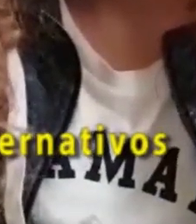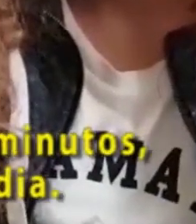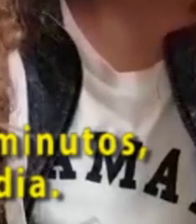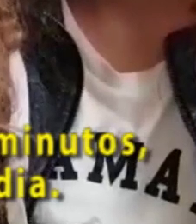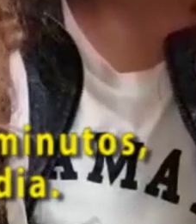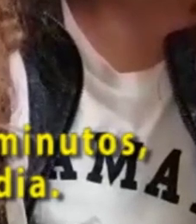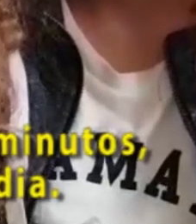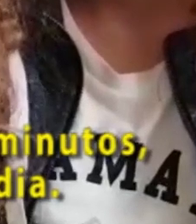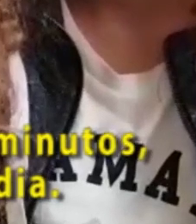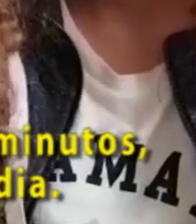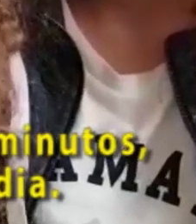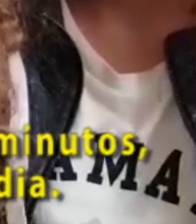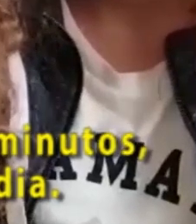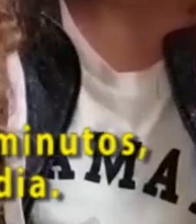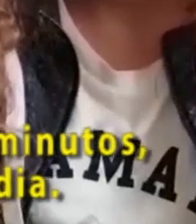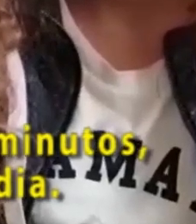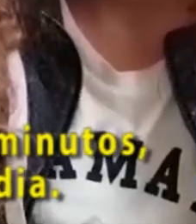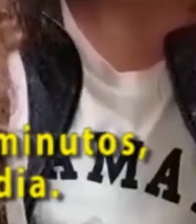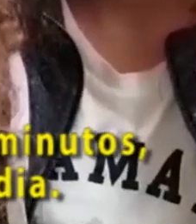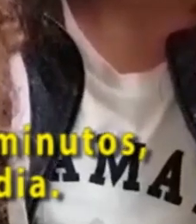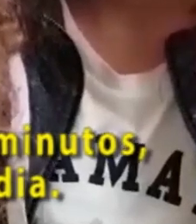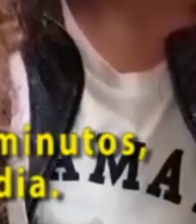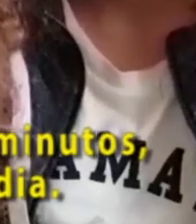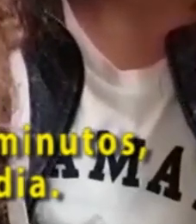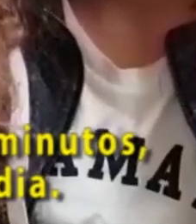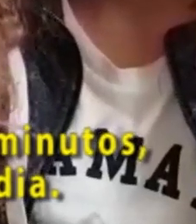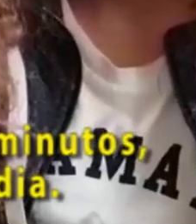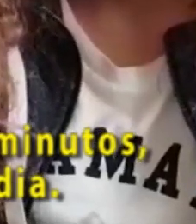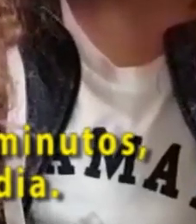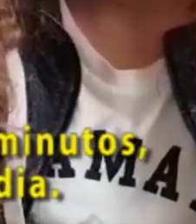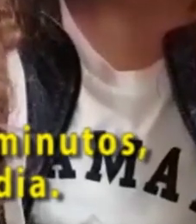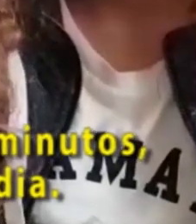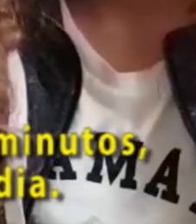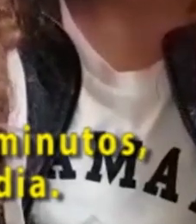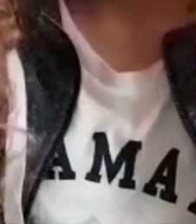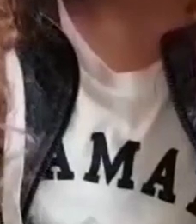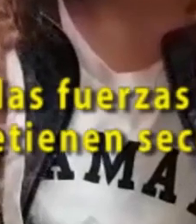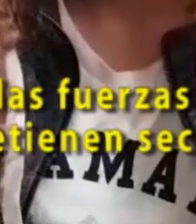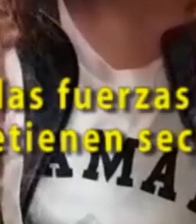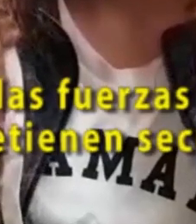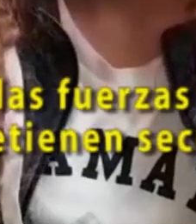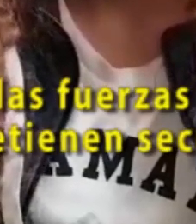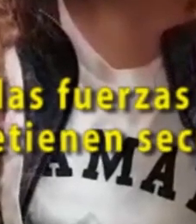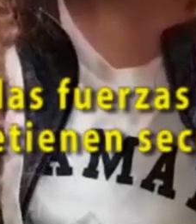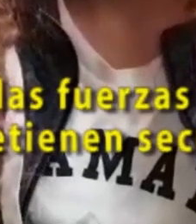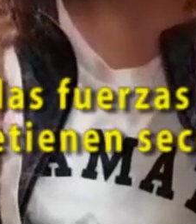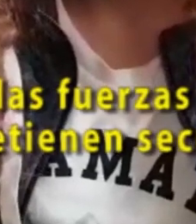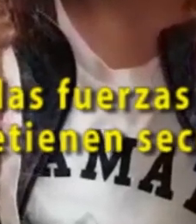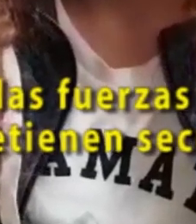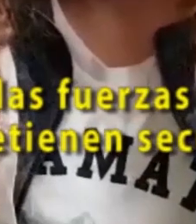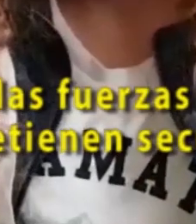يعني بتاخرهم على المدرسه، بدل ما يروحوا على المدرسه بنص ساعه بصير ساعه ونص. لما يكونوا في المدرسه